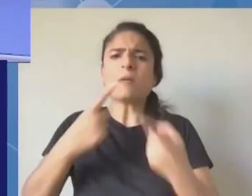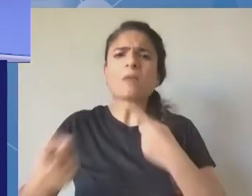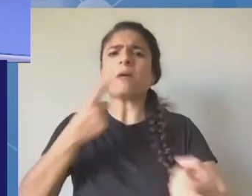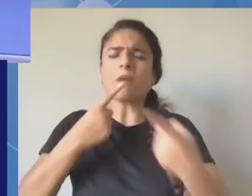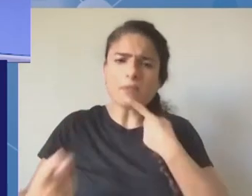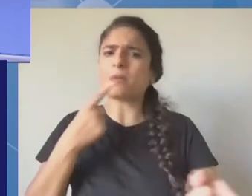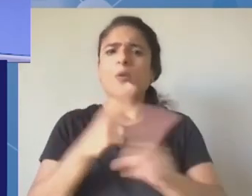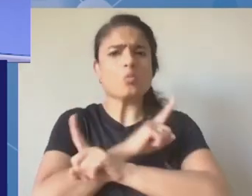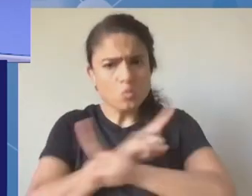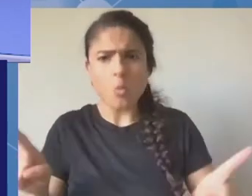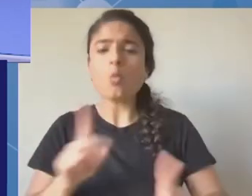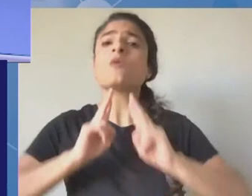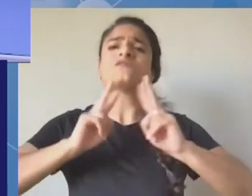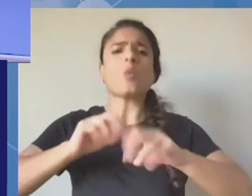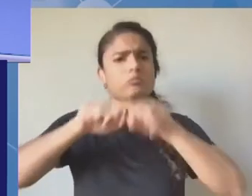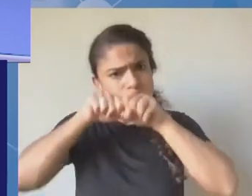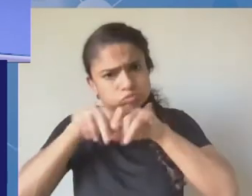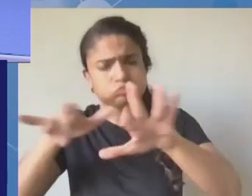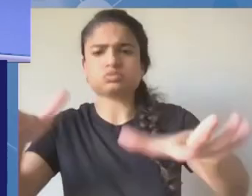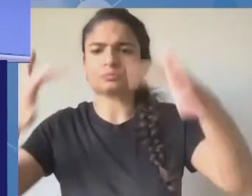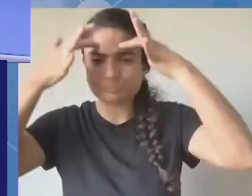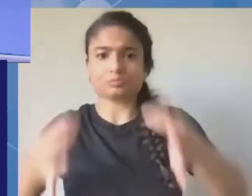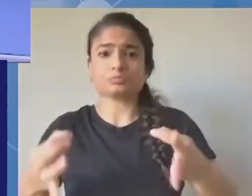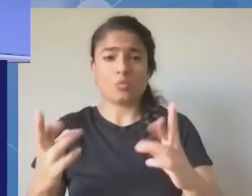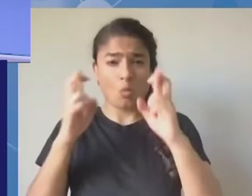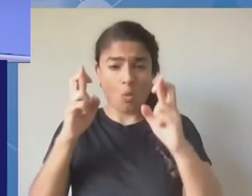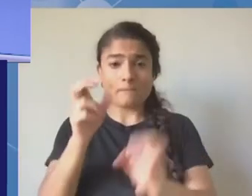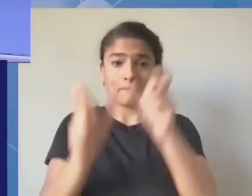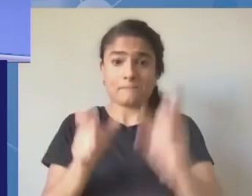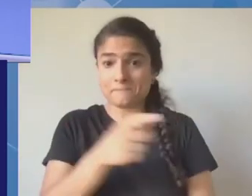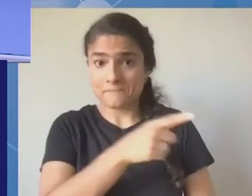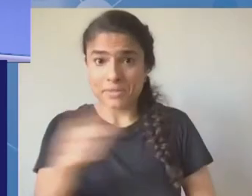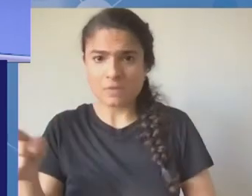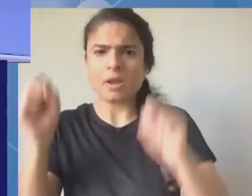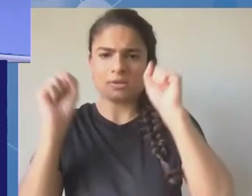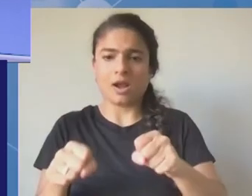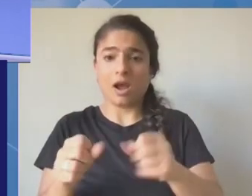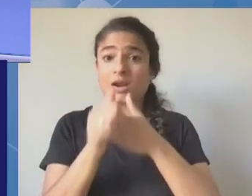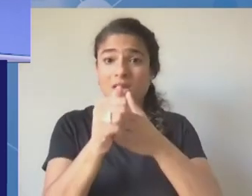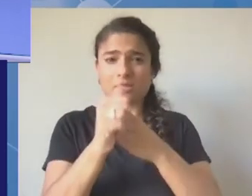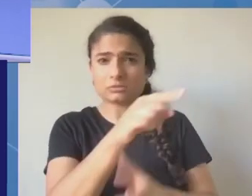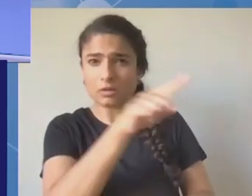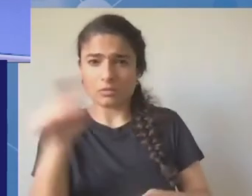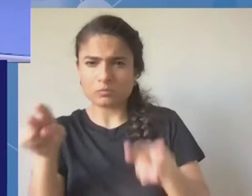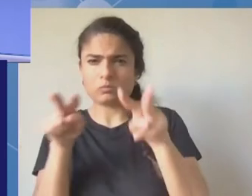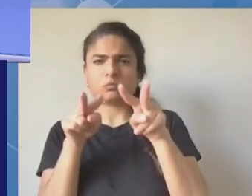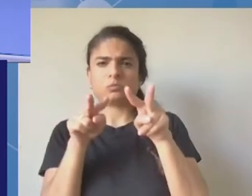己的范围里讨论，而更加有它的严肃性，使得这些规定的